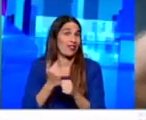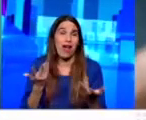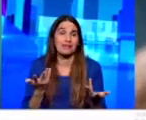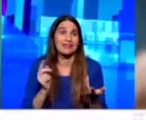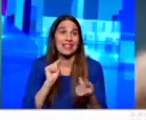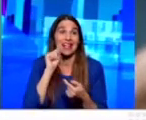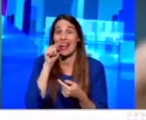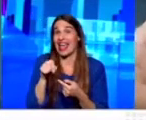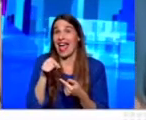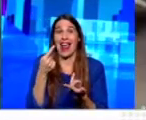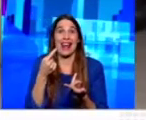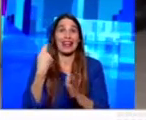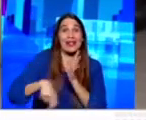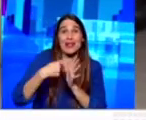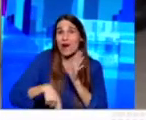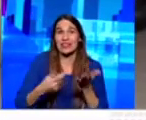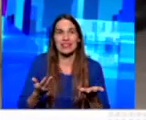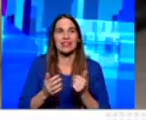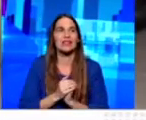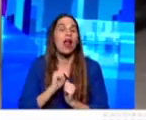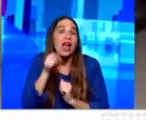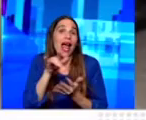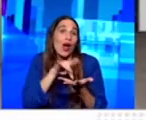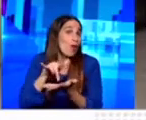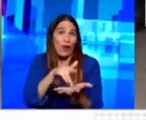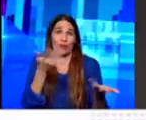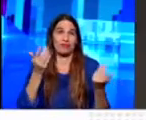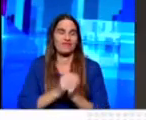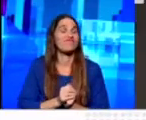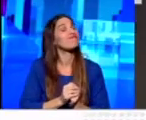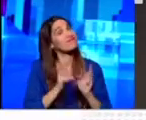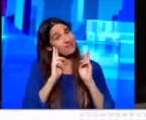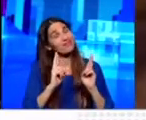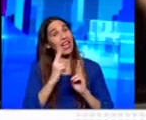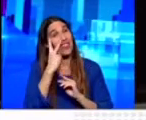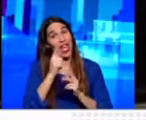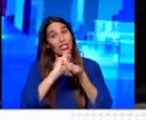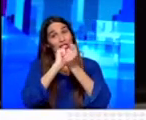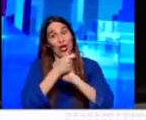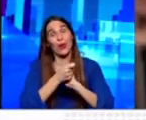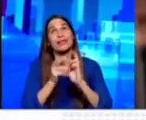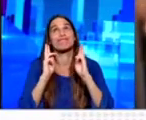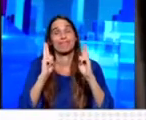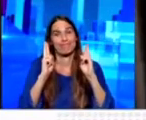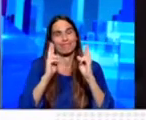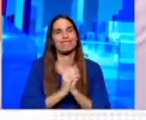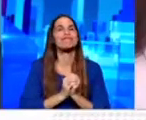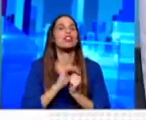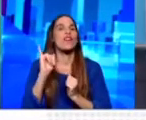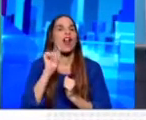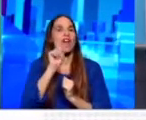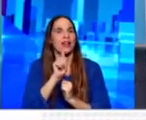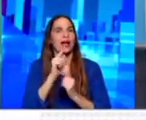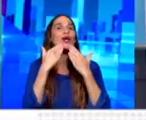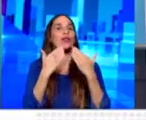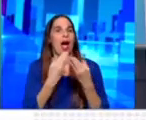להגיע לקניות ולהגיע לכל מקום אחר. כן, מקווה באמת שנראה את השינוי המיוחל הזה. יובל וגנר,